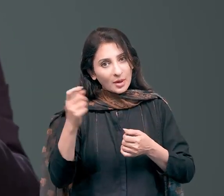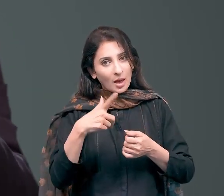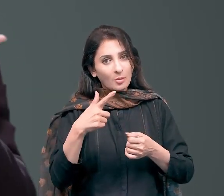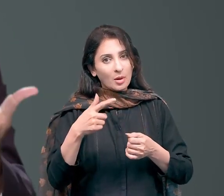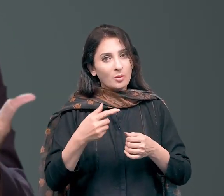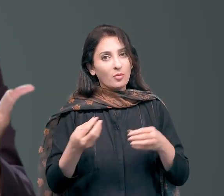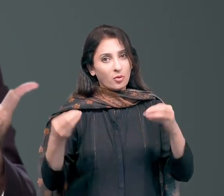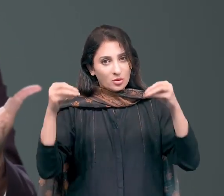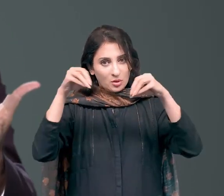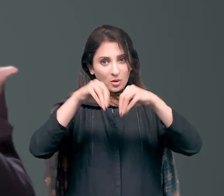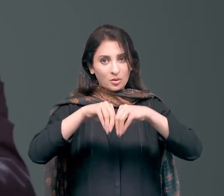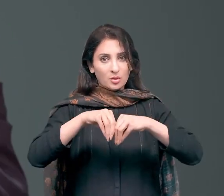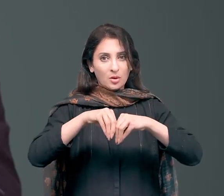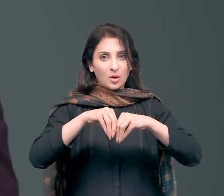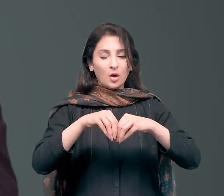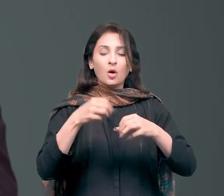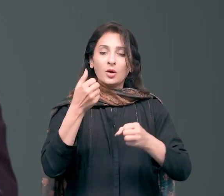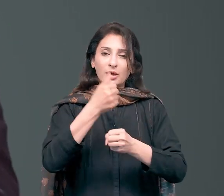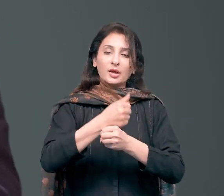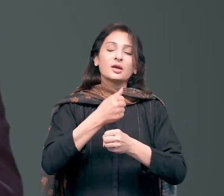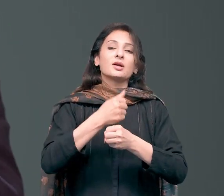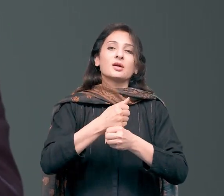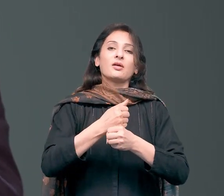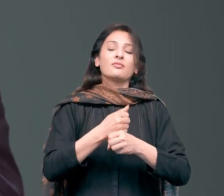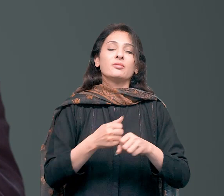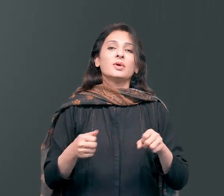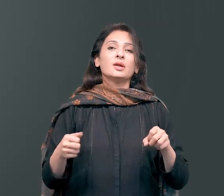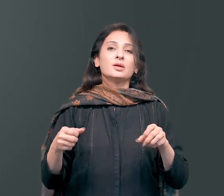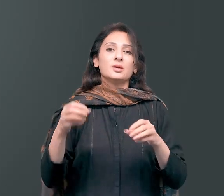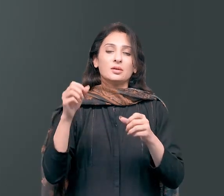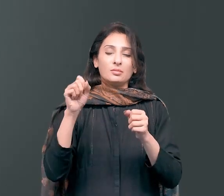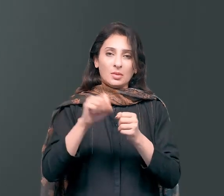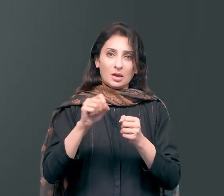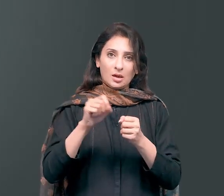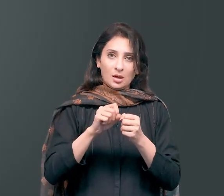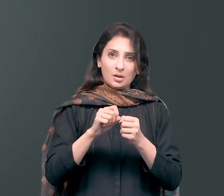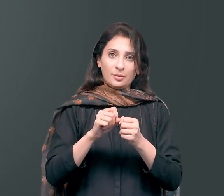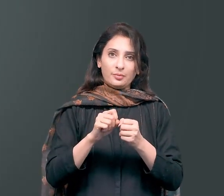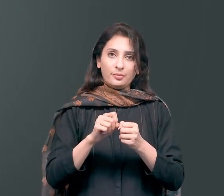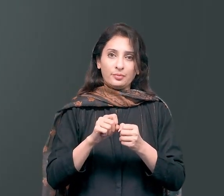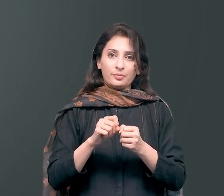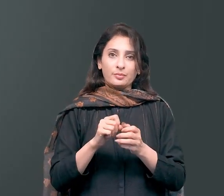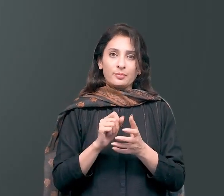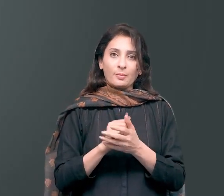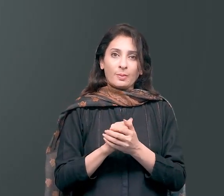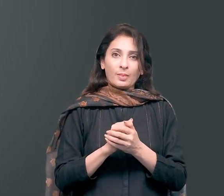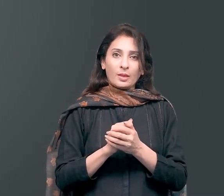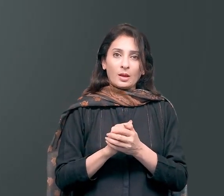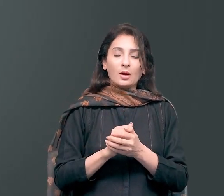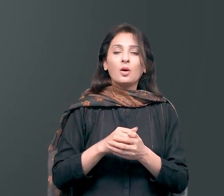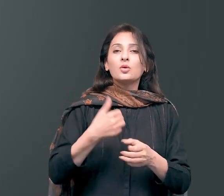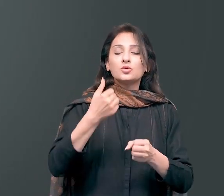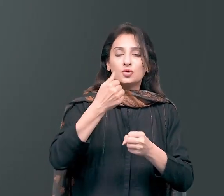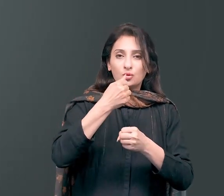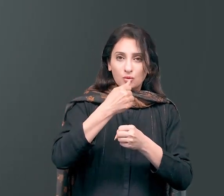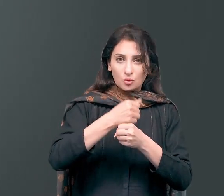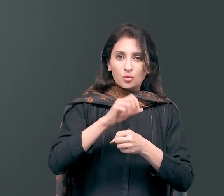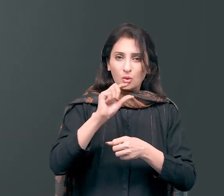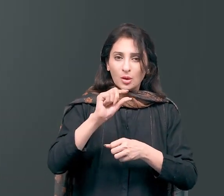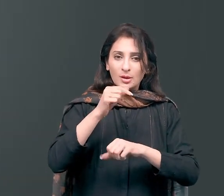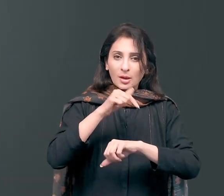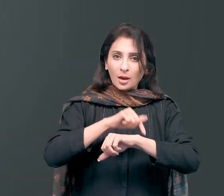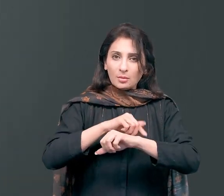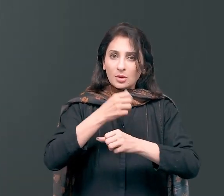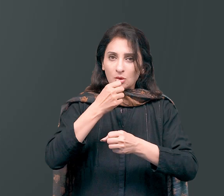بہرحال سپٹمبر میں وہ بھی شامل ہو گئے. اور اچھا انٹرم گورنمنٹ جو تھی جس میں